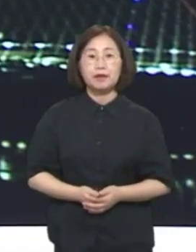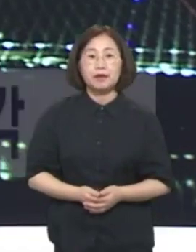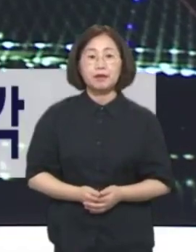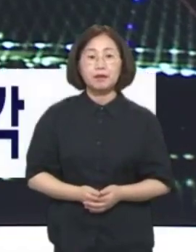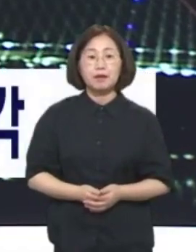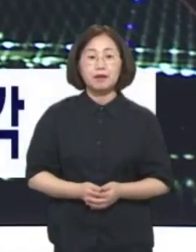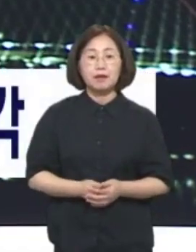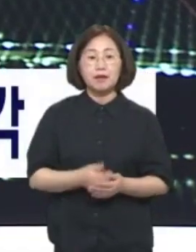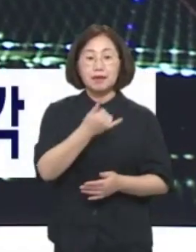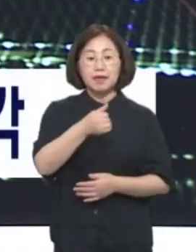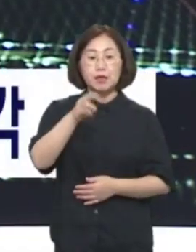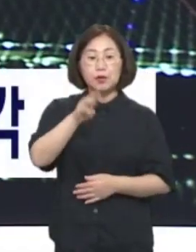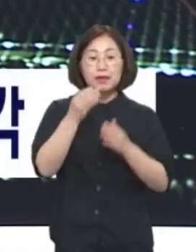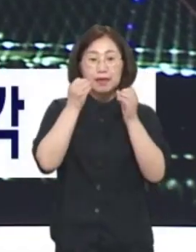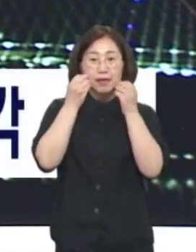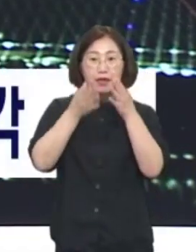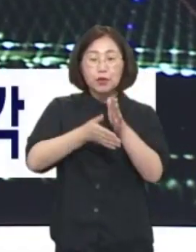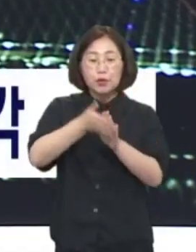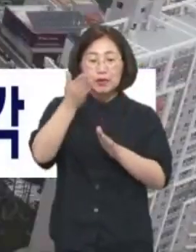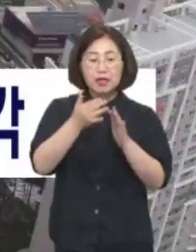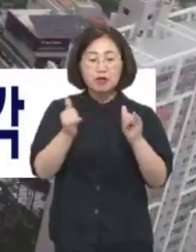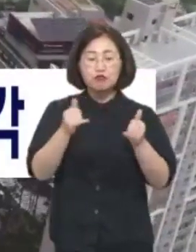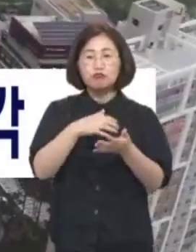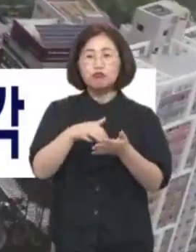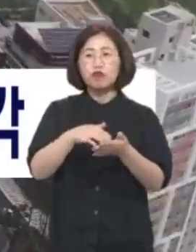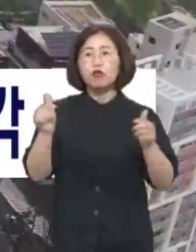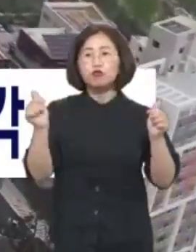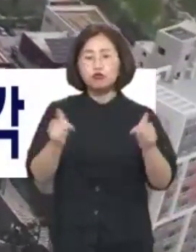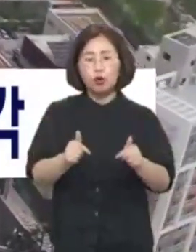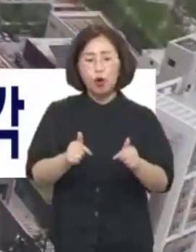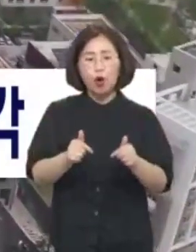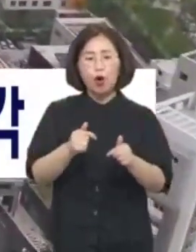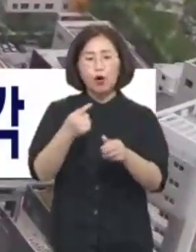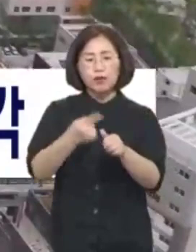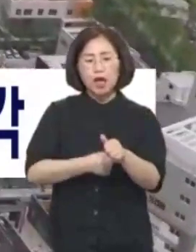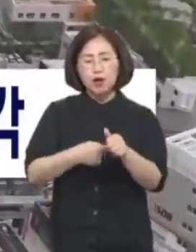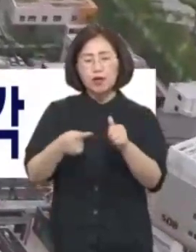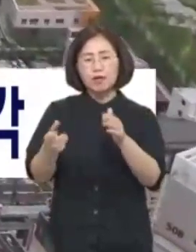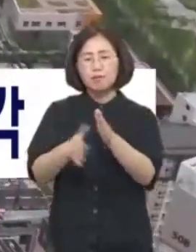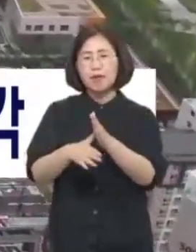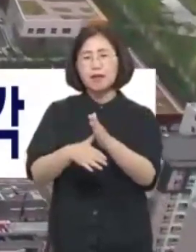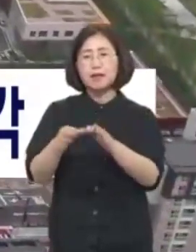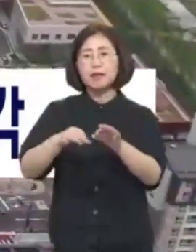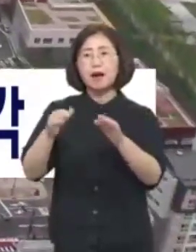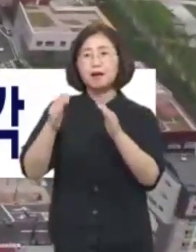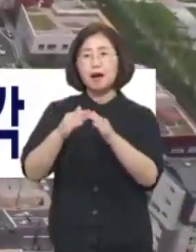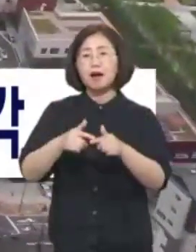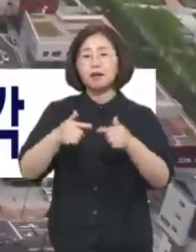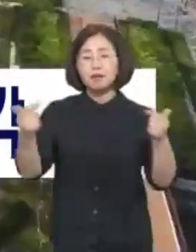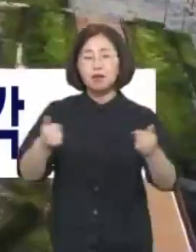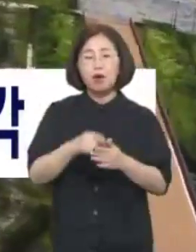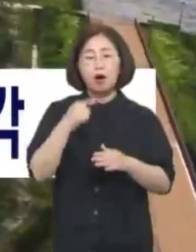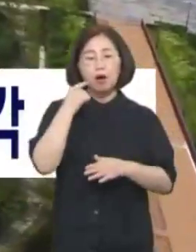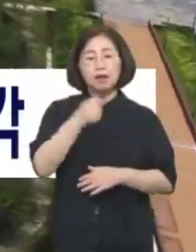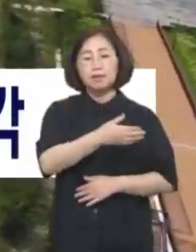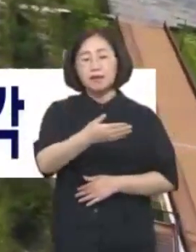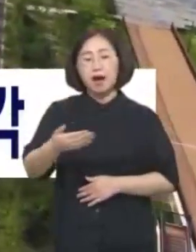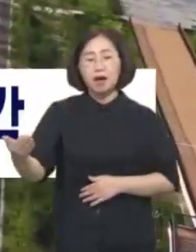최근 세종시 신도심 인구 증가율이 줄면서 비어있는 상가가 덩달아 늘고 있고 금강변 상가에